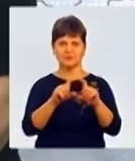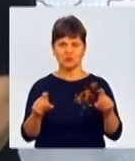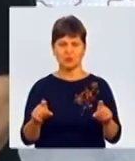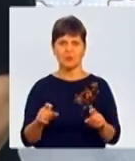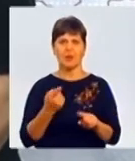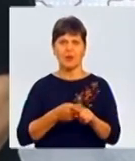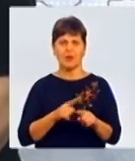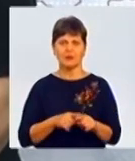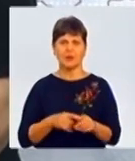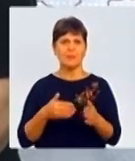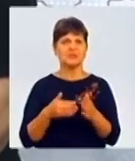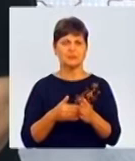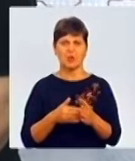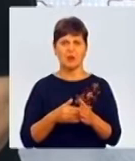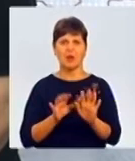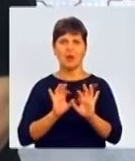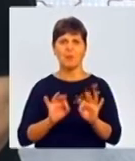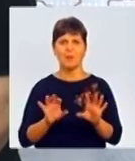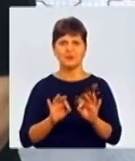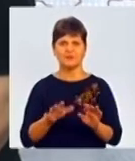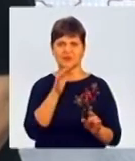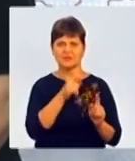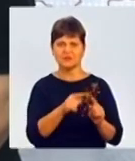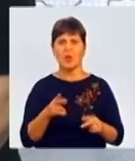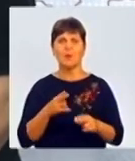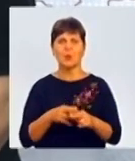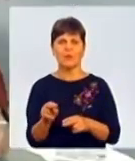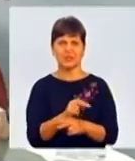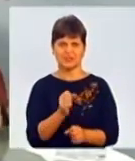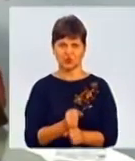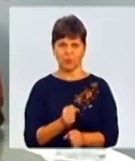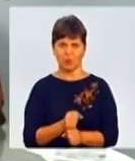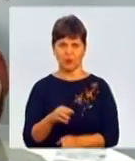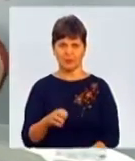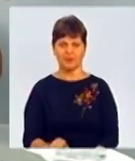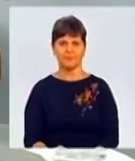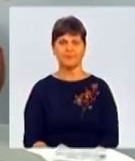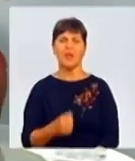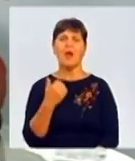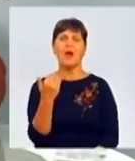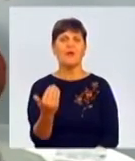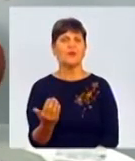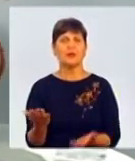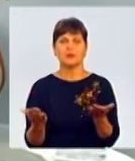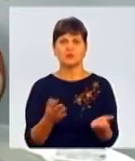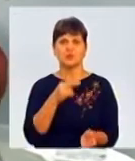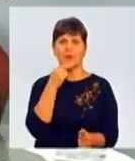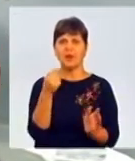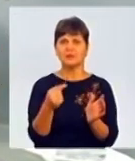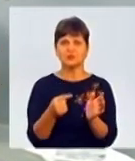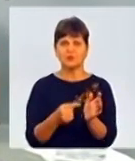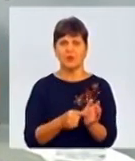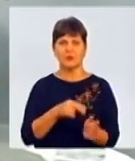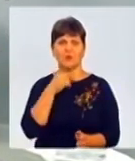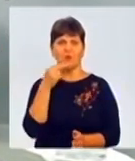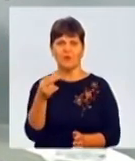максимально мобілізуємо в цей сезон профілактичну роботу. А на що б ви там акцентували або радили звернути увагу в